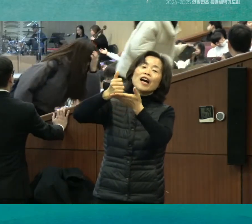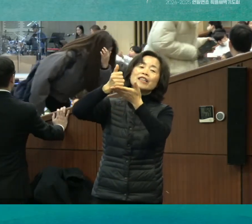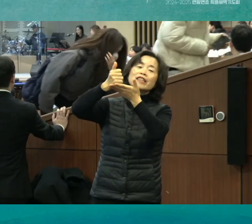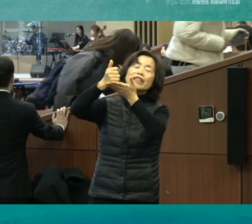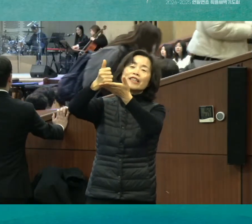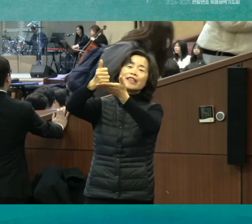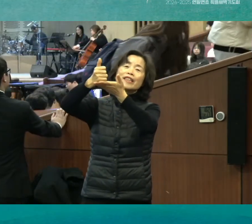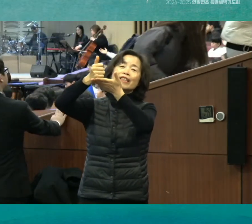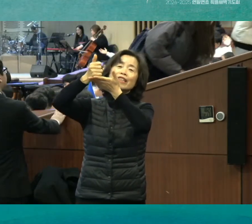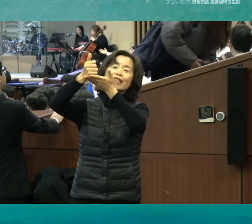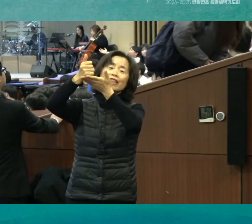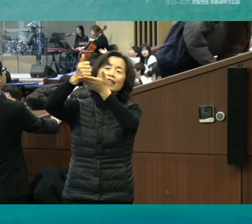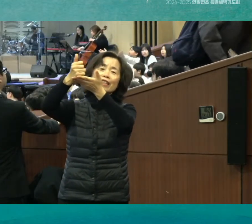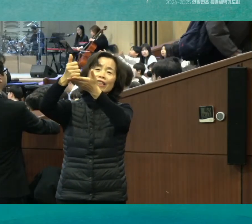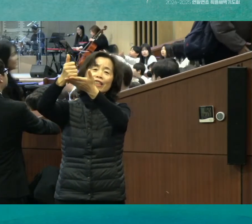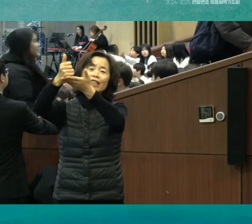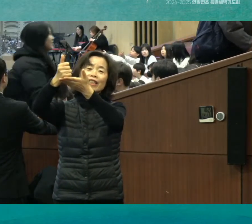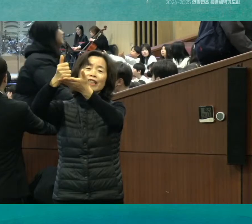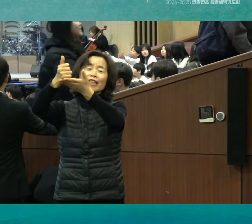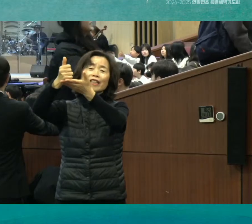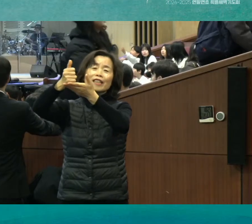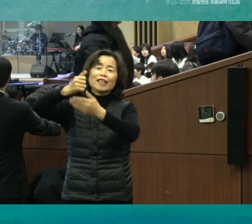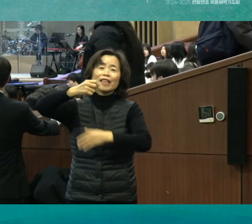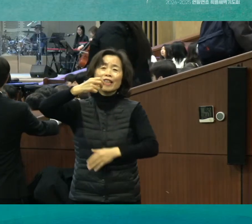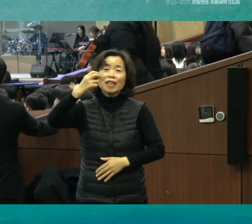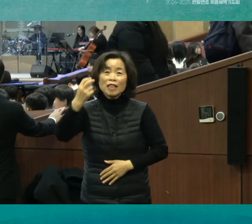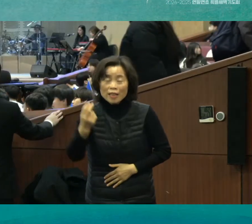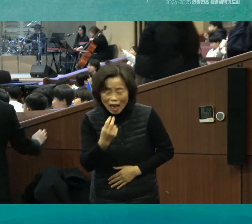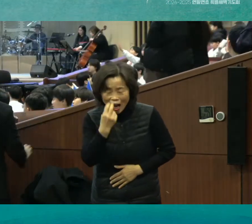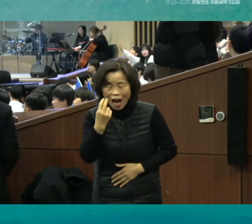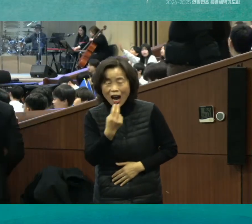나를 살아계신